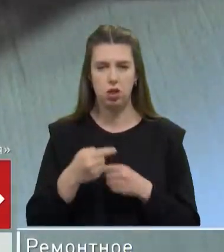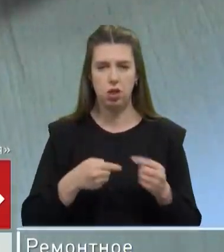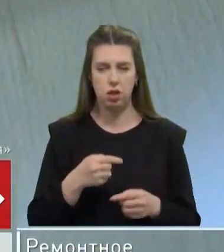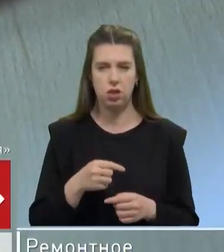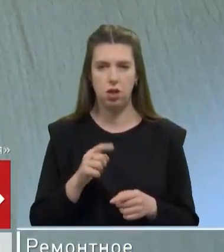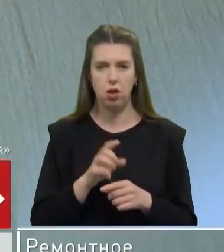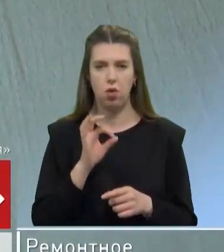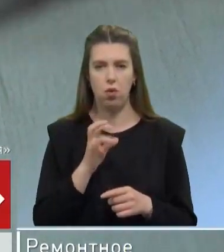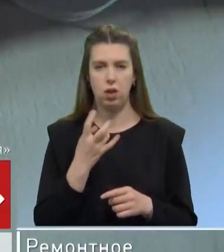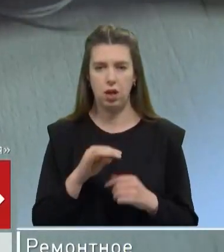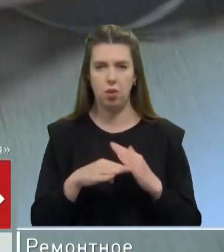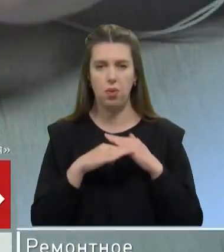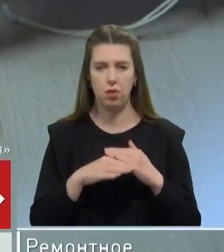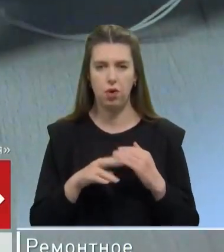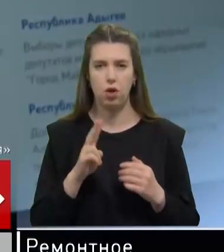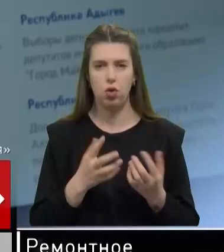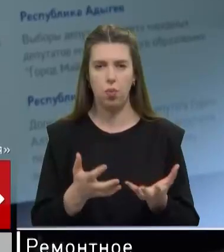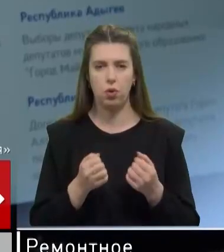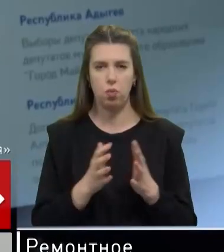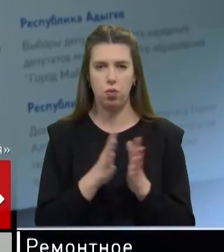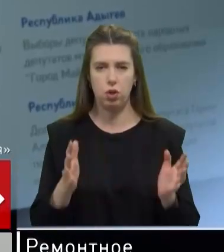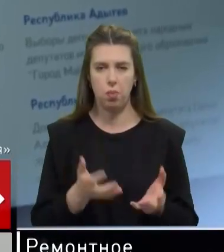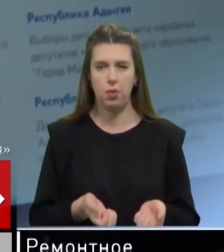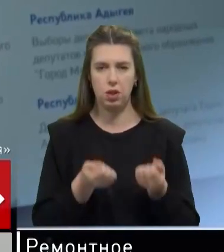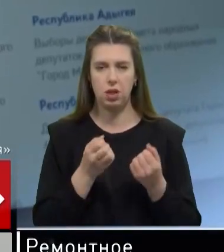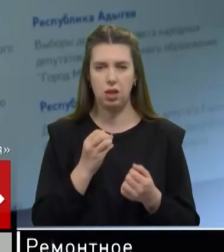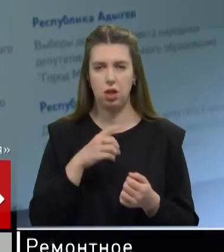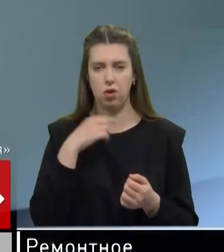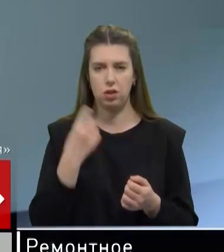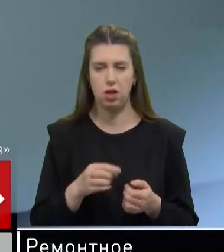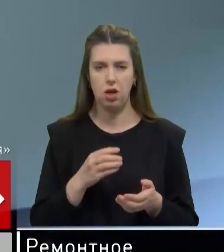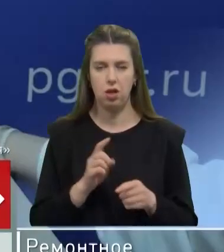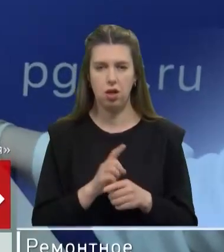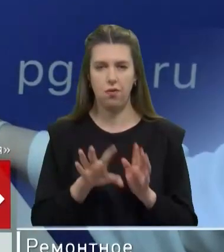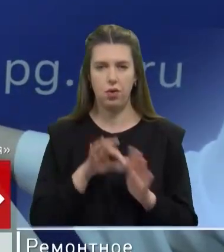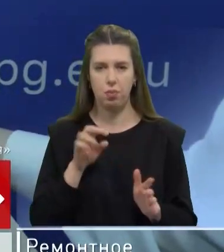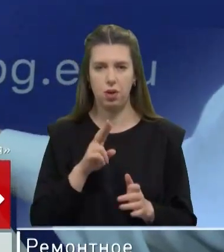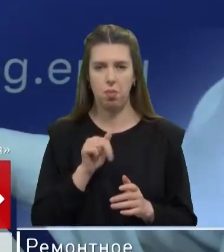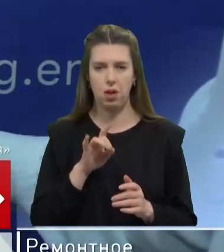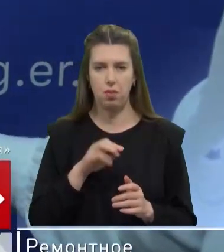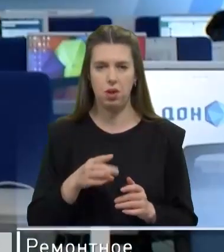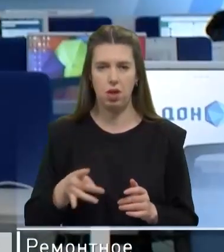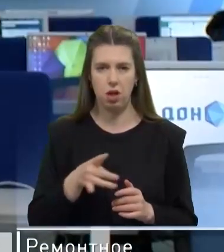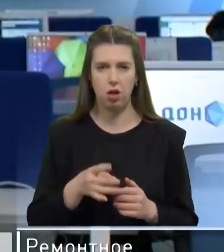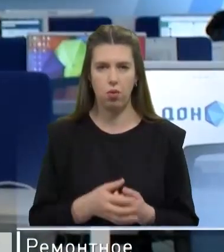партийную онлайн-платформу. Тех, кто получит наибольшую поддержку, «Единая Россия» выдвинет в парламент региона.